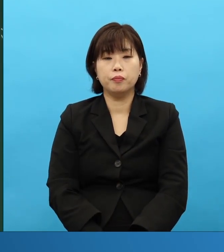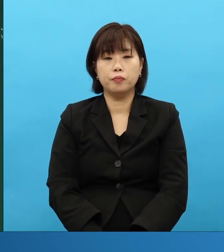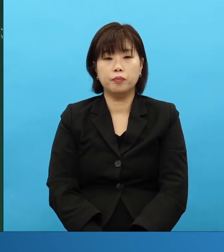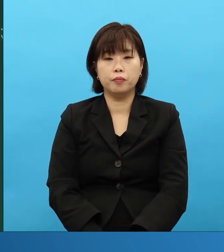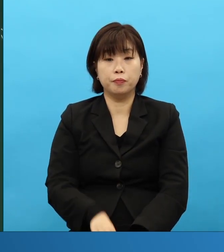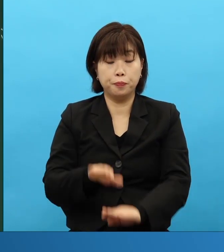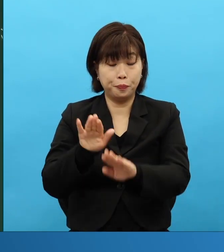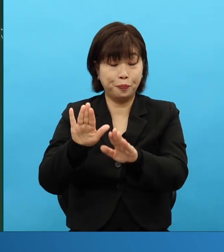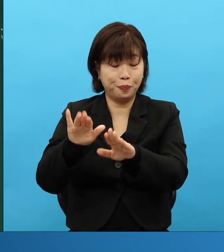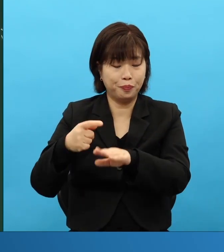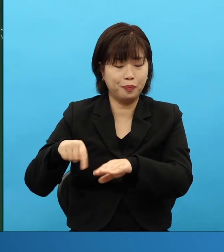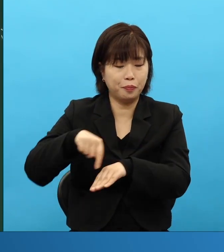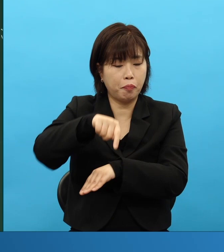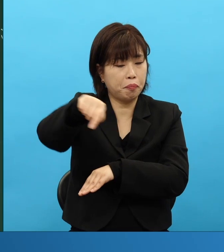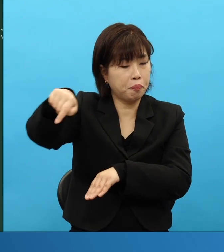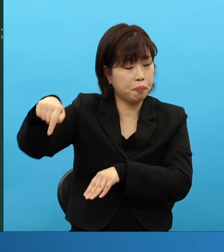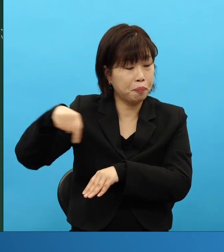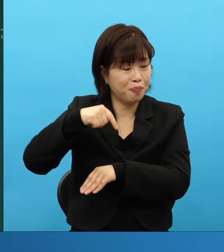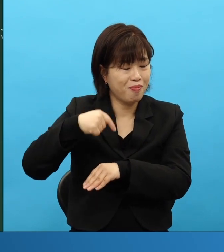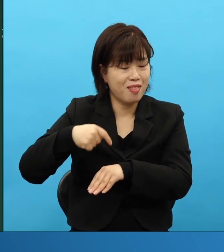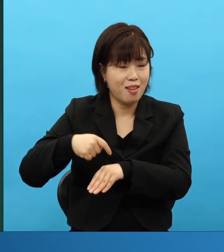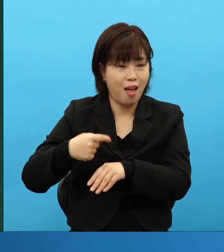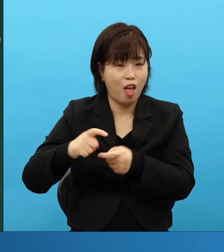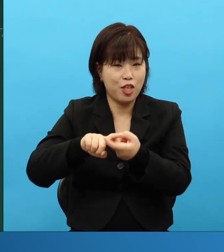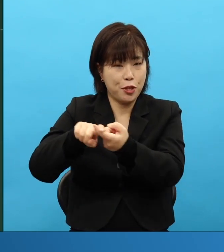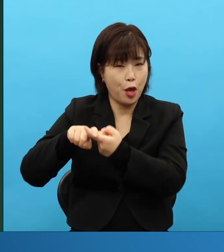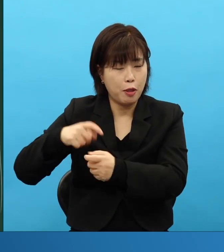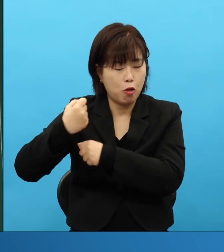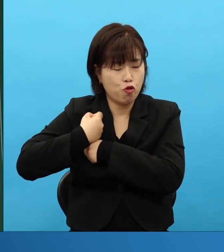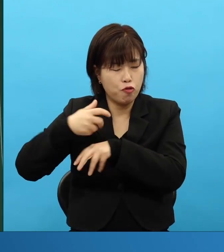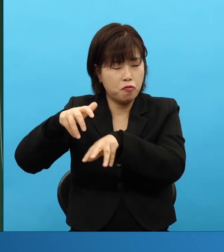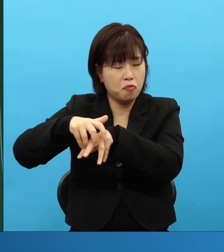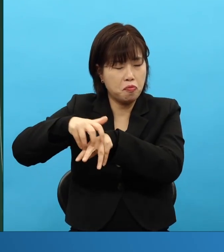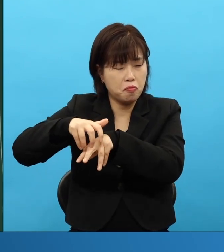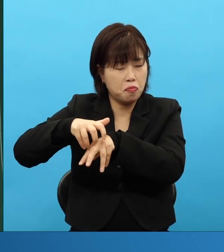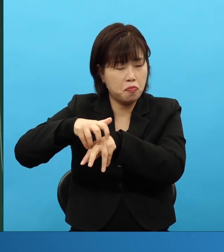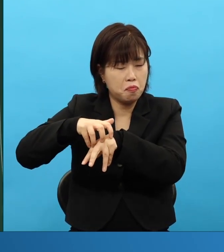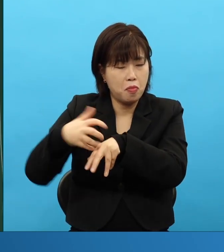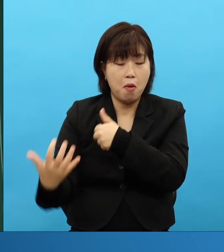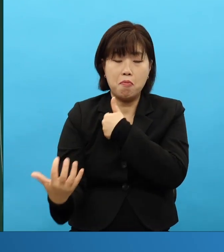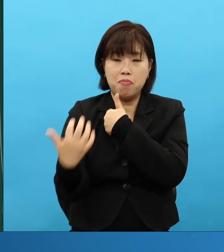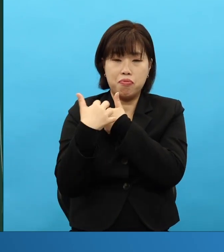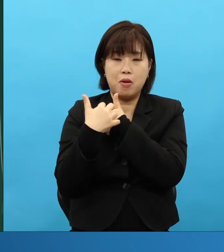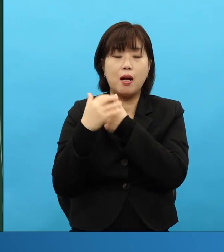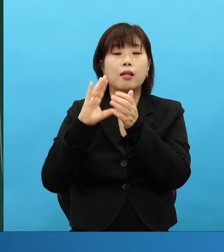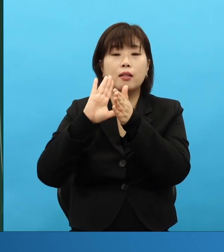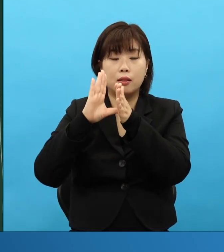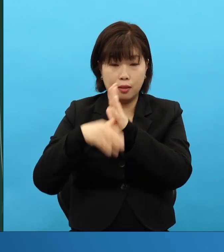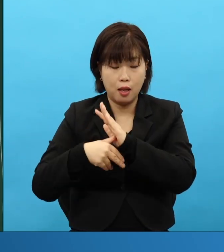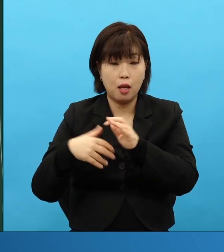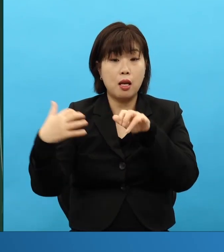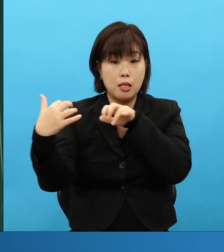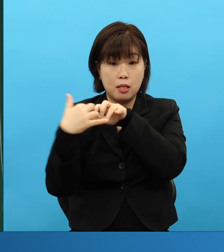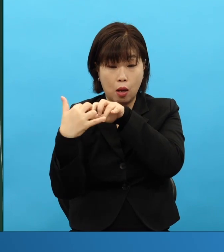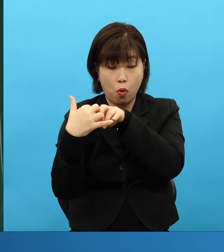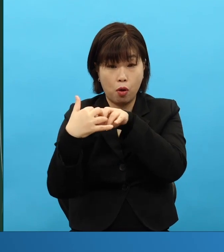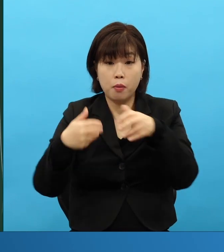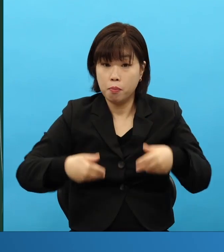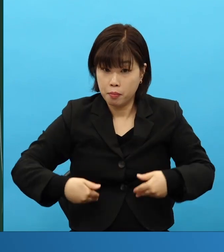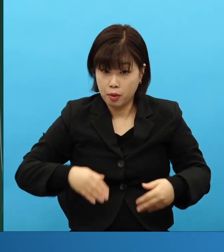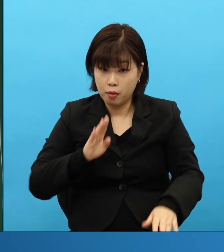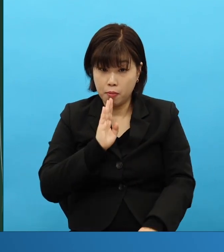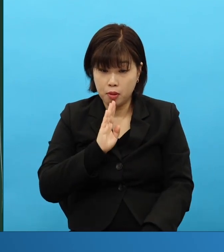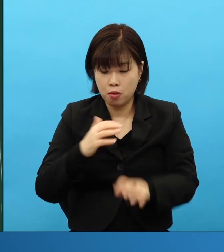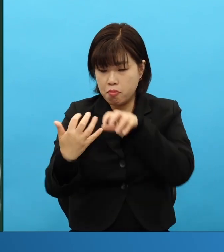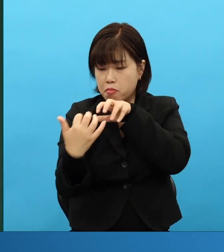쳐들어오니까 싸워야 될 거 아니에요. As you well know, when the joint forces came together, they had to fight. 문제는 싸우는데 해가 진 거예요. But the issue